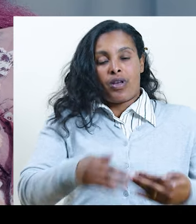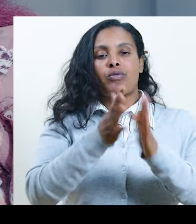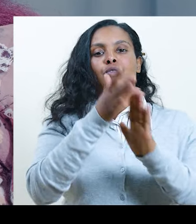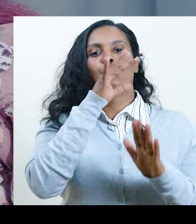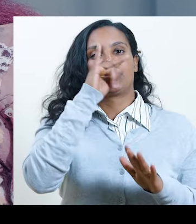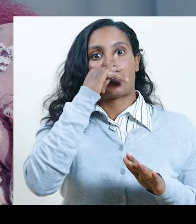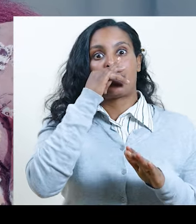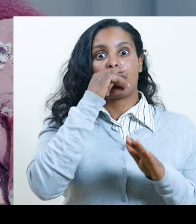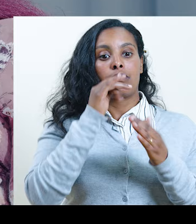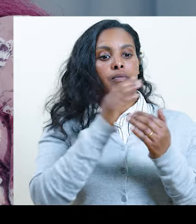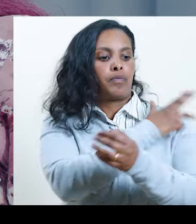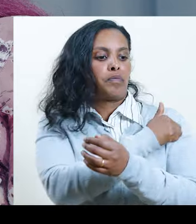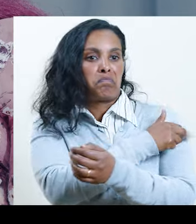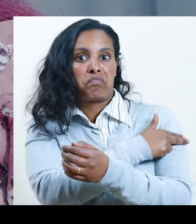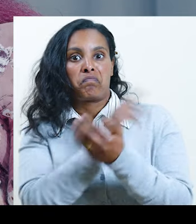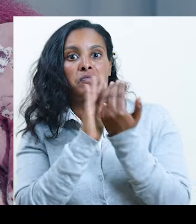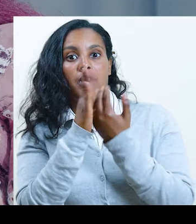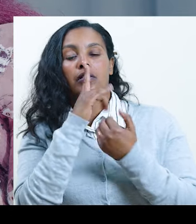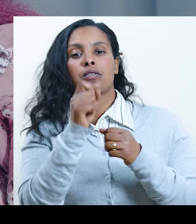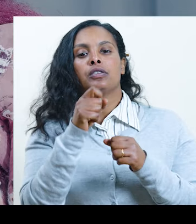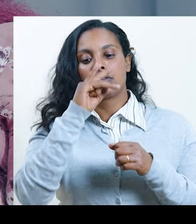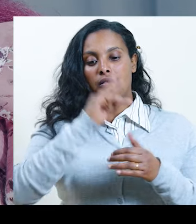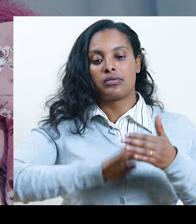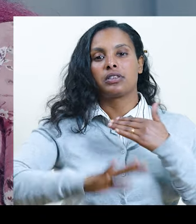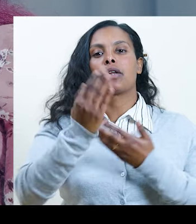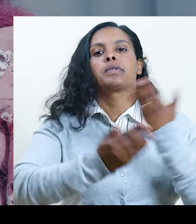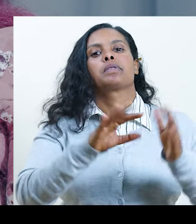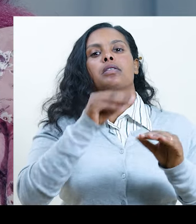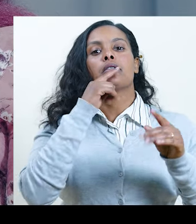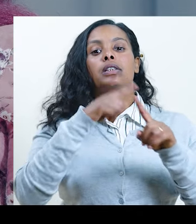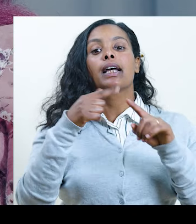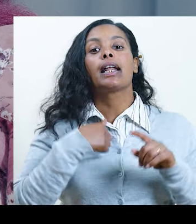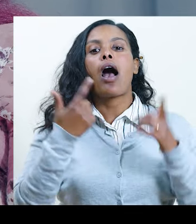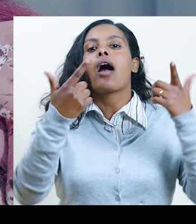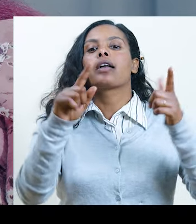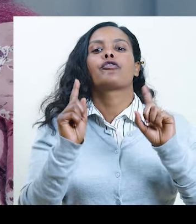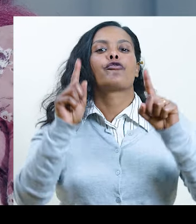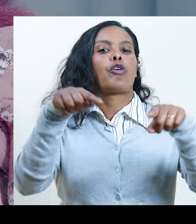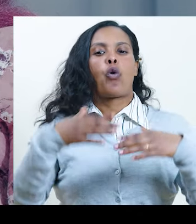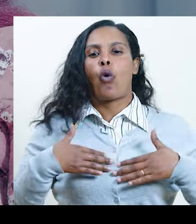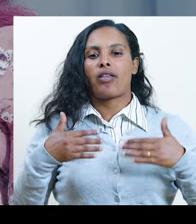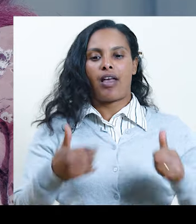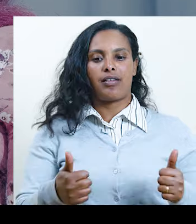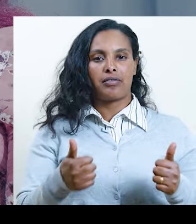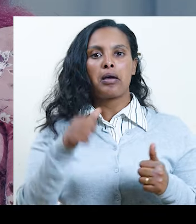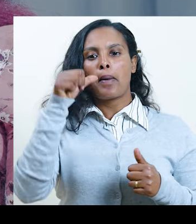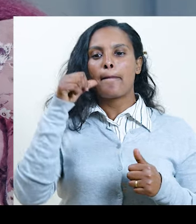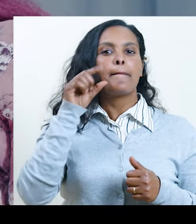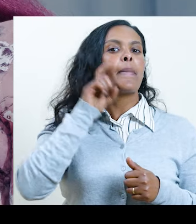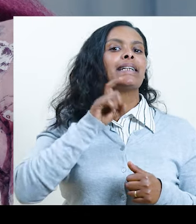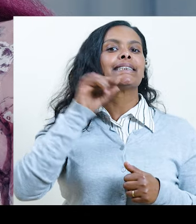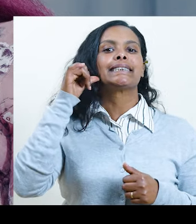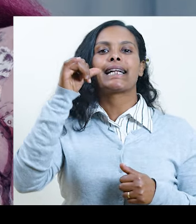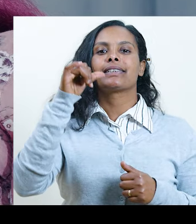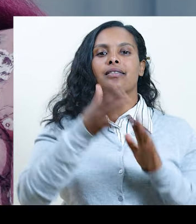በተፈጥሮ እንትን ተጣሞም ሊሆን ይችላል የሚወለዱ ልጆች ነው ሰርቪስ የሚሰጠው። ግን እኔ ወጣት ነኝ፣ ፕላስቲክ ሰርጀሪ